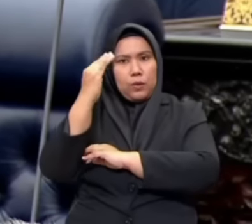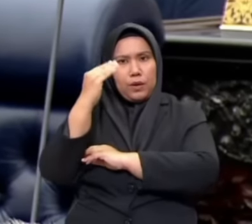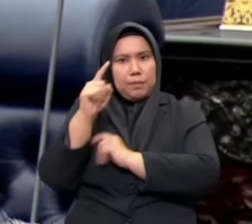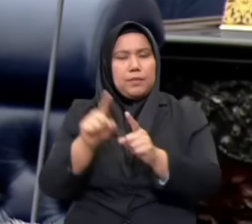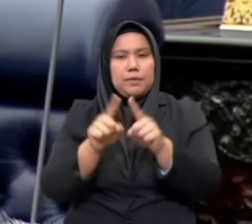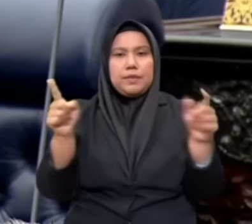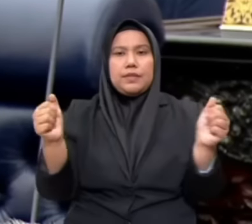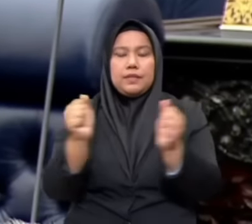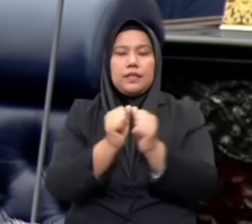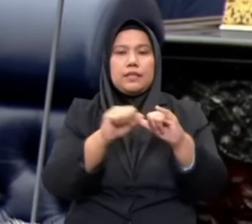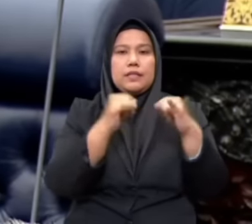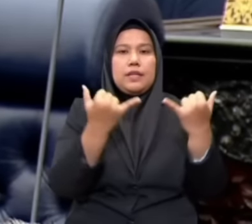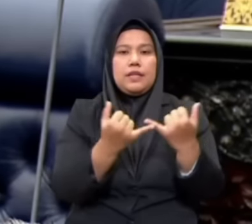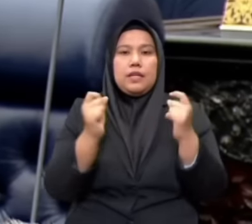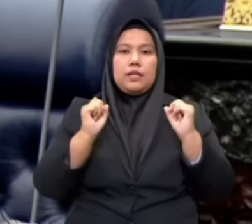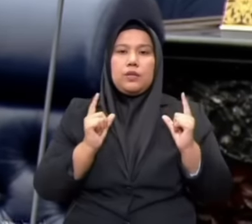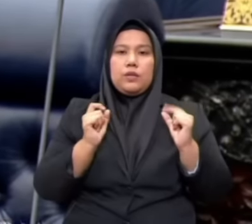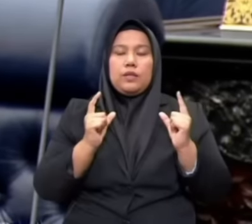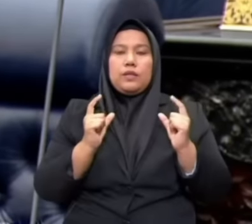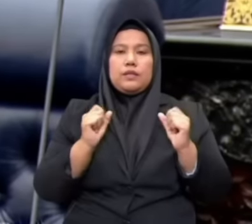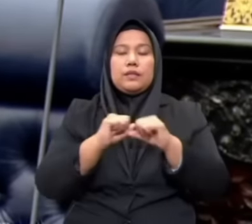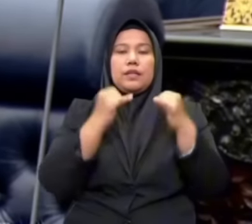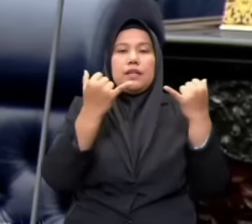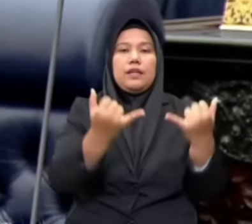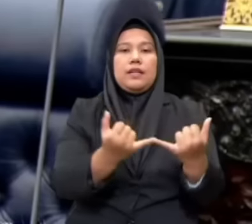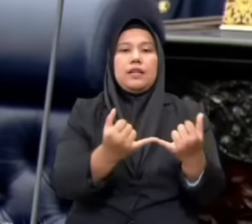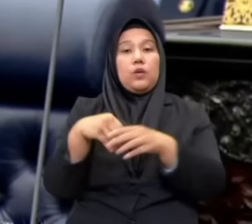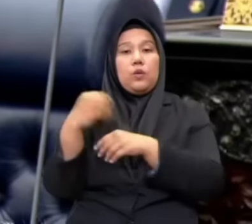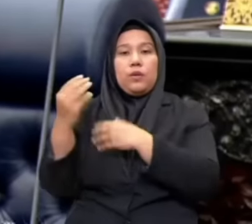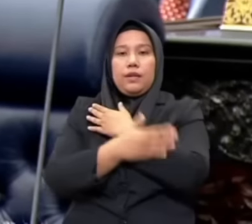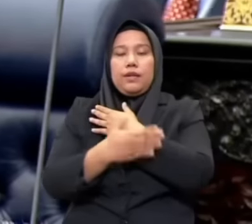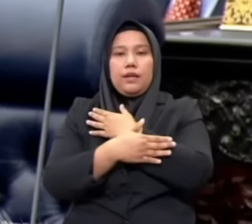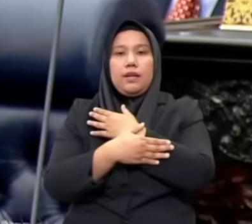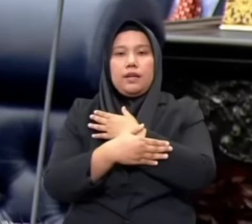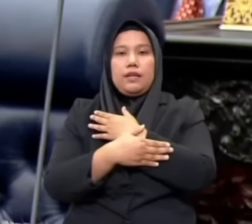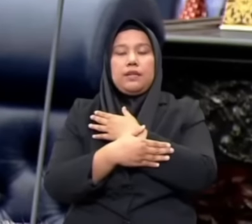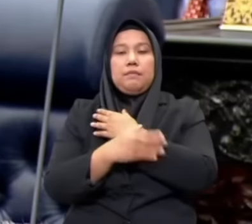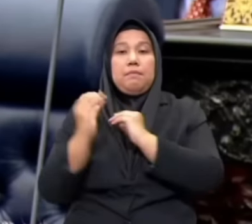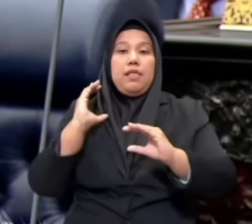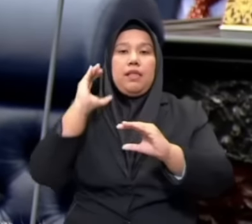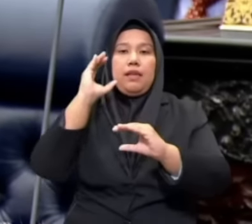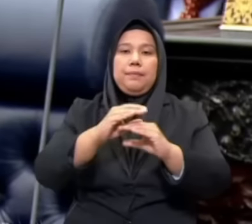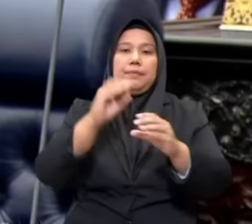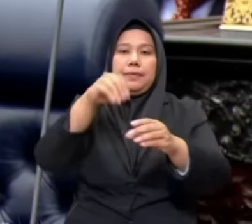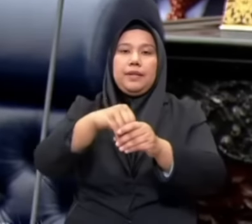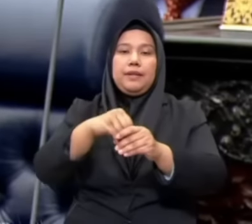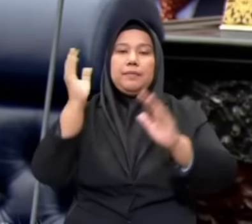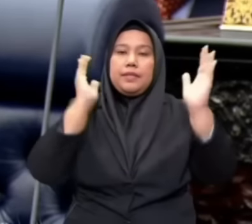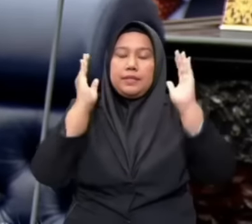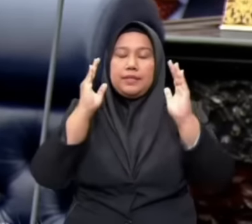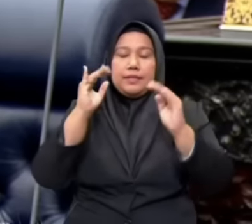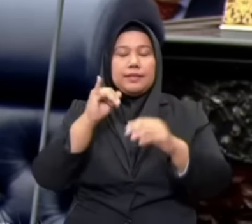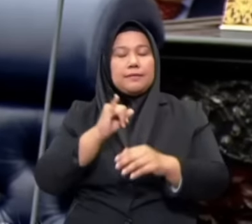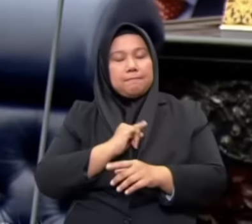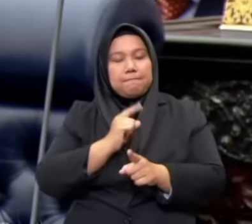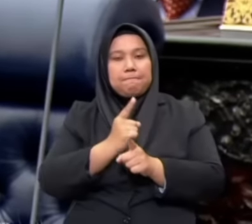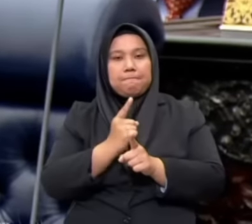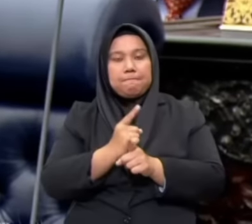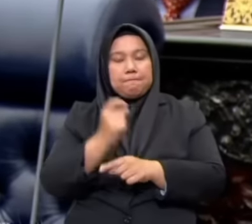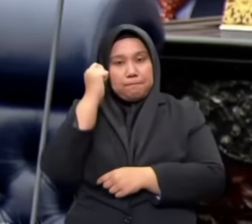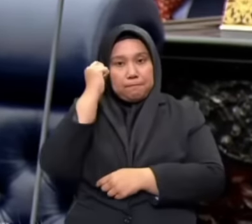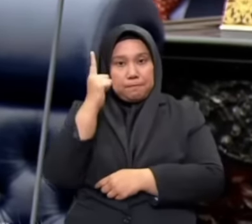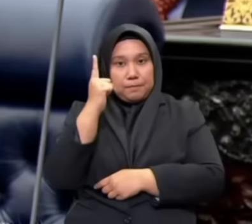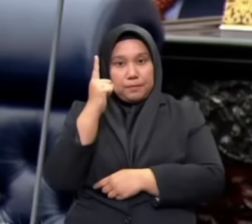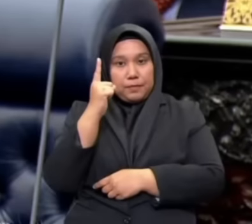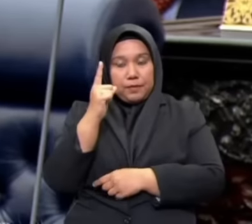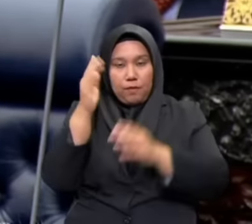swasta ataupun syarikat luar negara yang invest dalam Malaysia? Betul, saya faham, kita bukanlah tertumpu